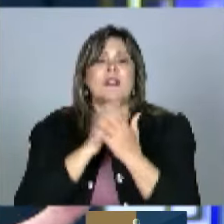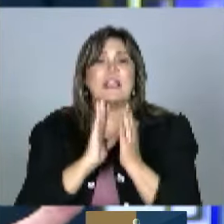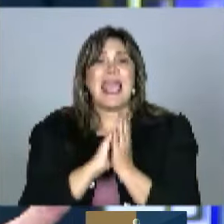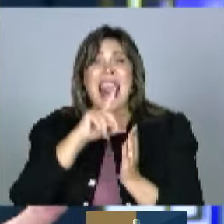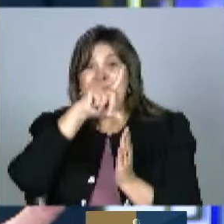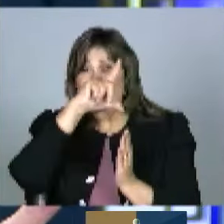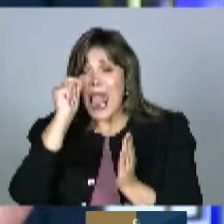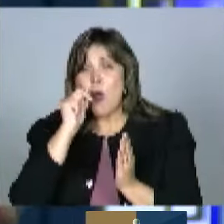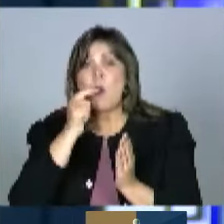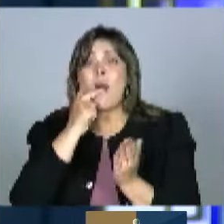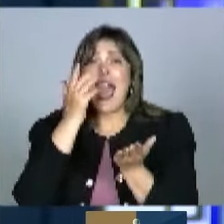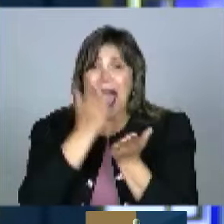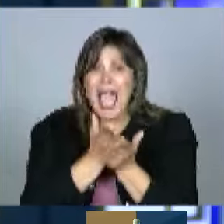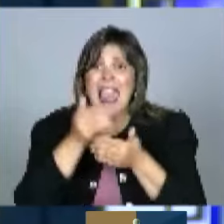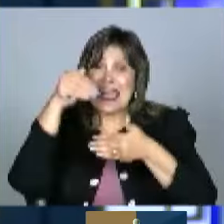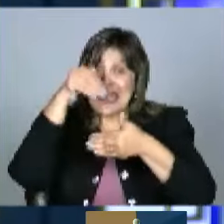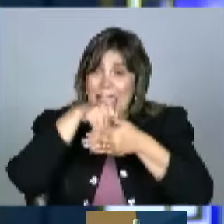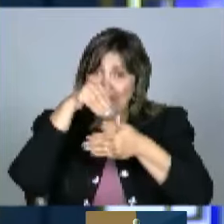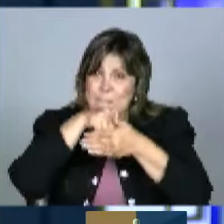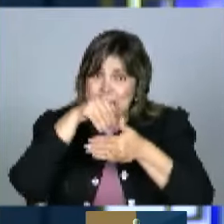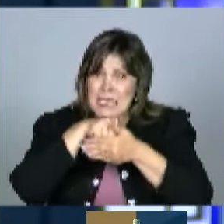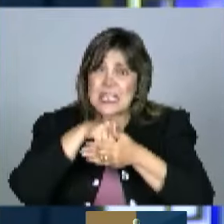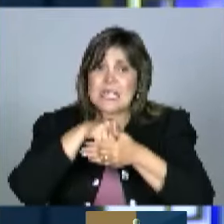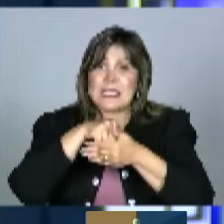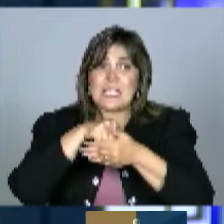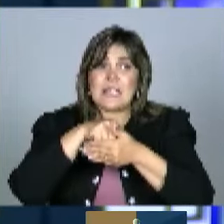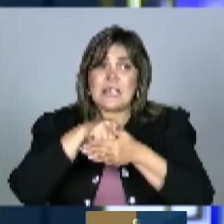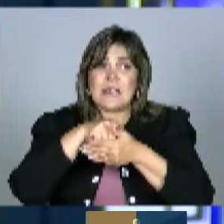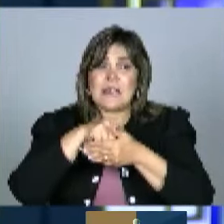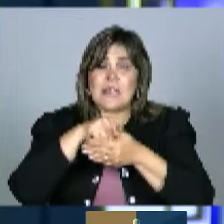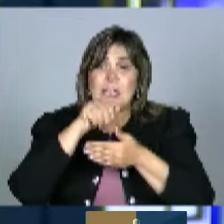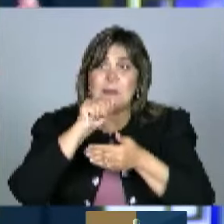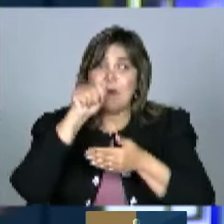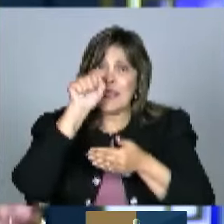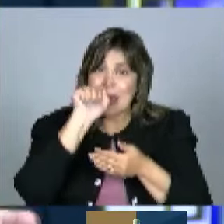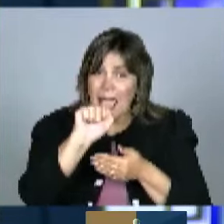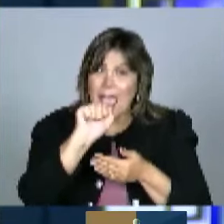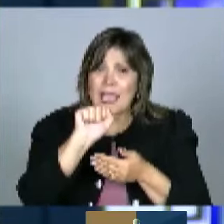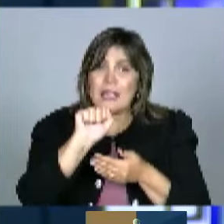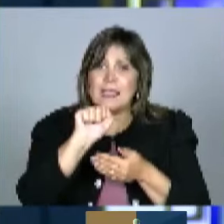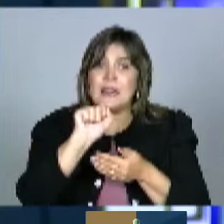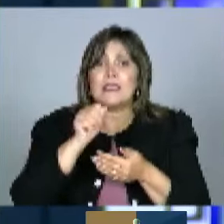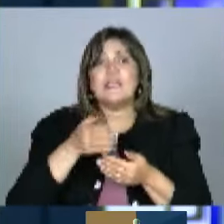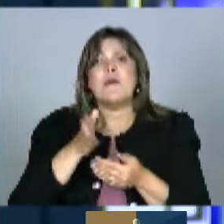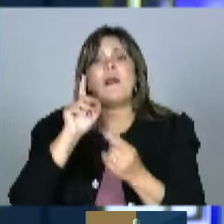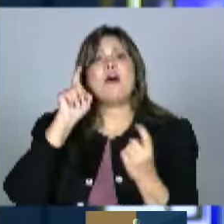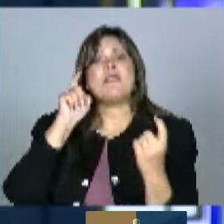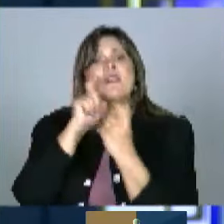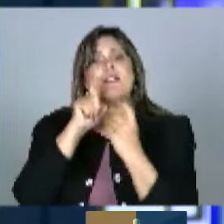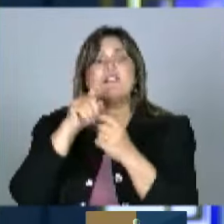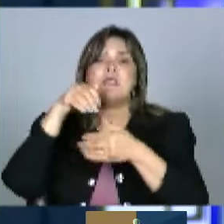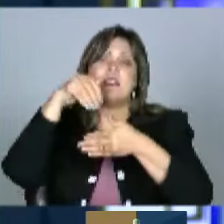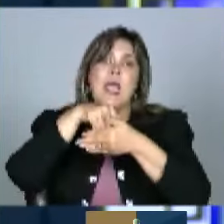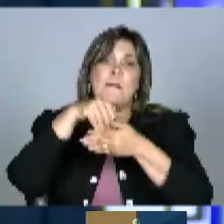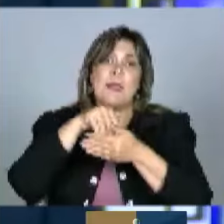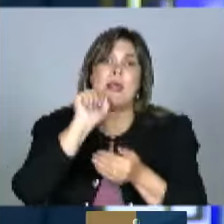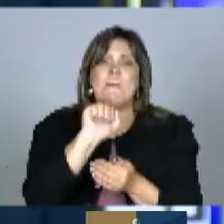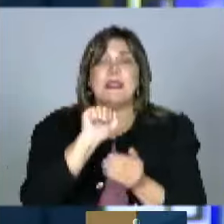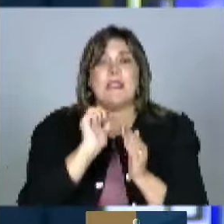تامينيه تمام يعني هيئه التامينات الاجتماعيه يبقى تترفع على هيئه